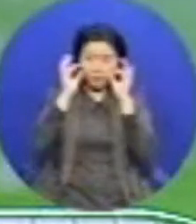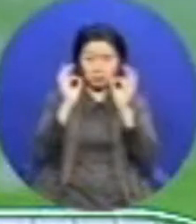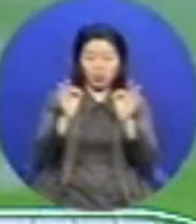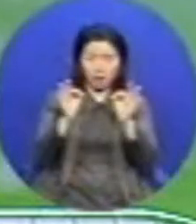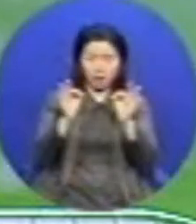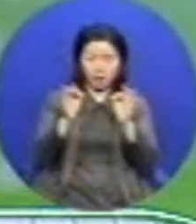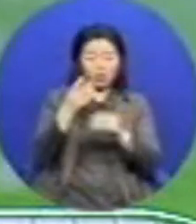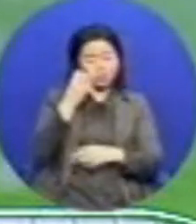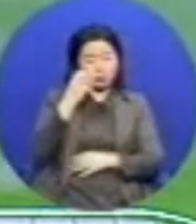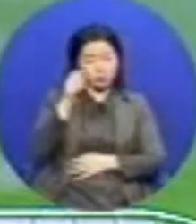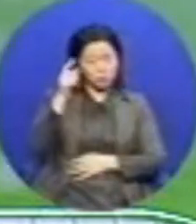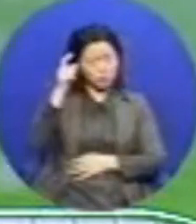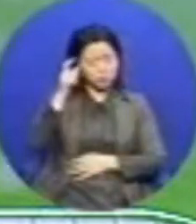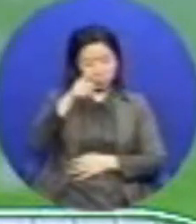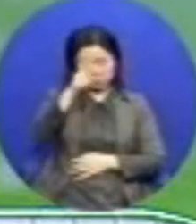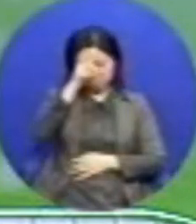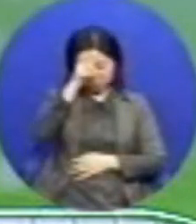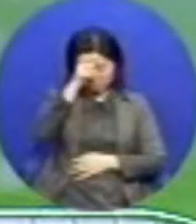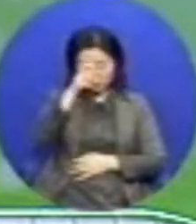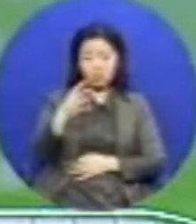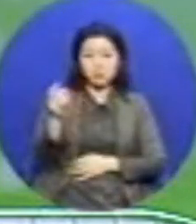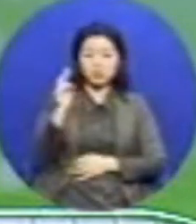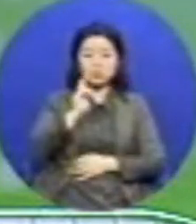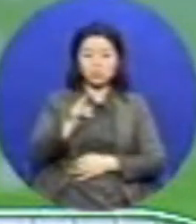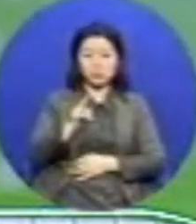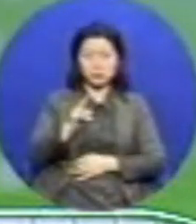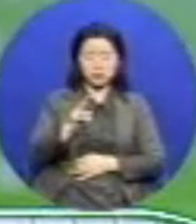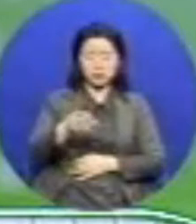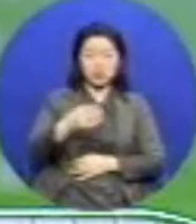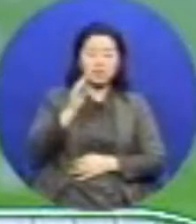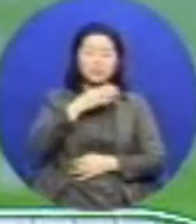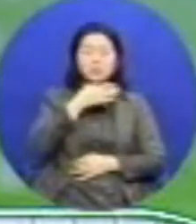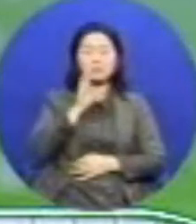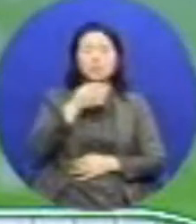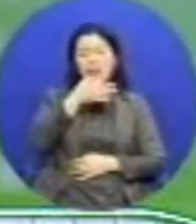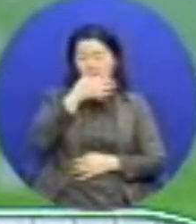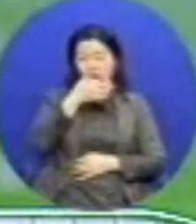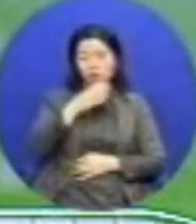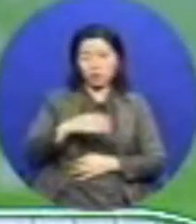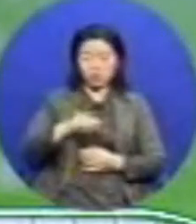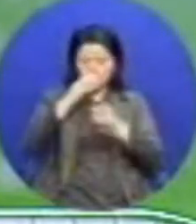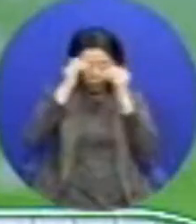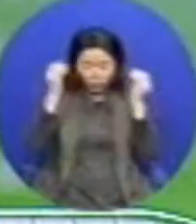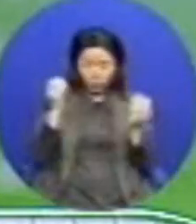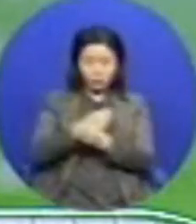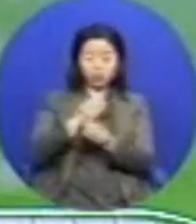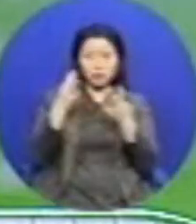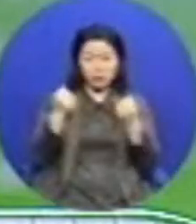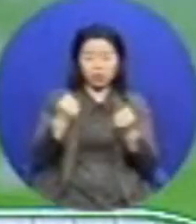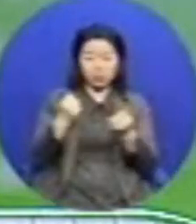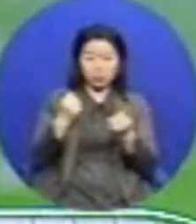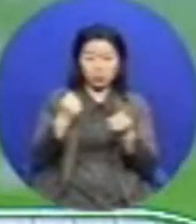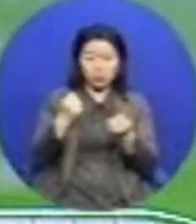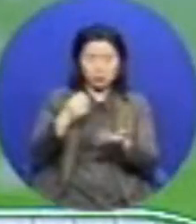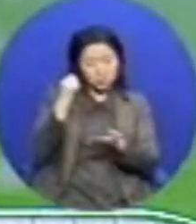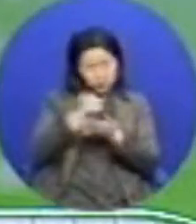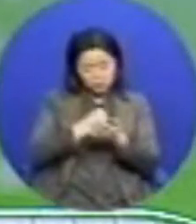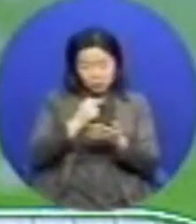고집도 많아지고 노 욕 또 생기고 5회 도 많아지고 써 없어 방법도 많다 고르시고